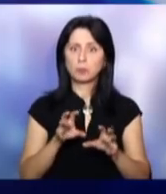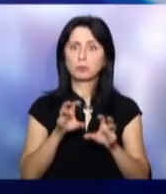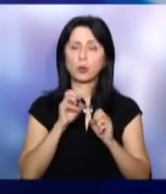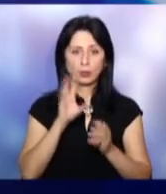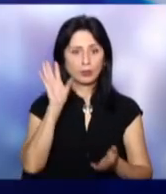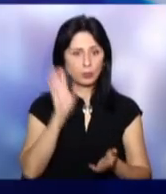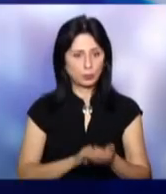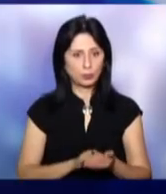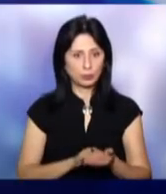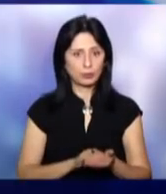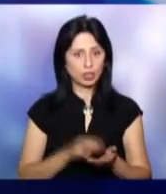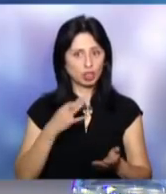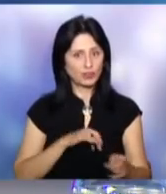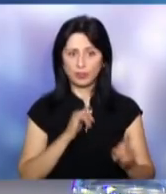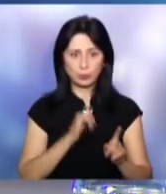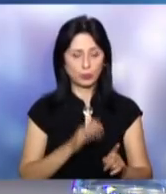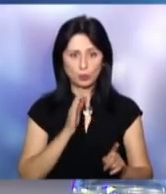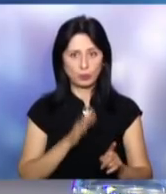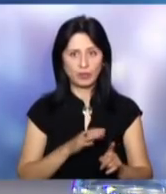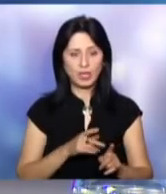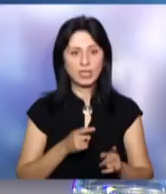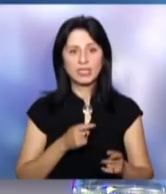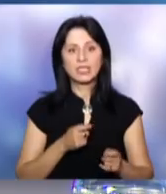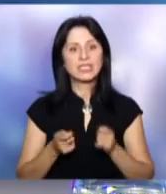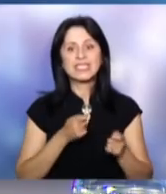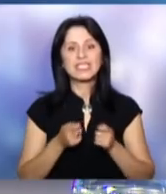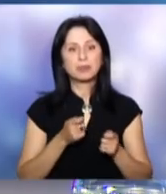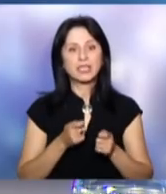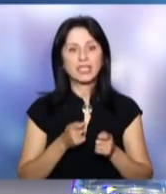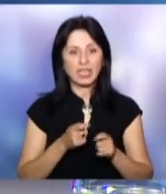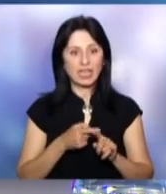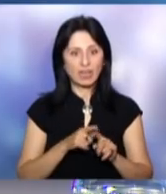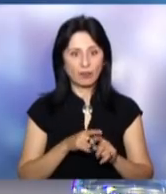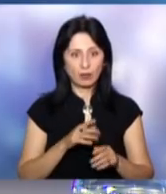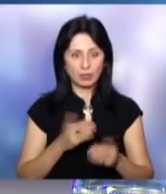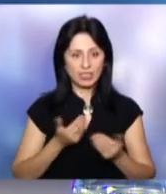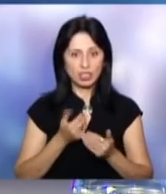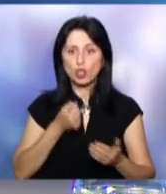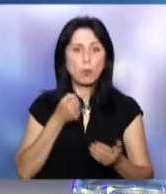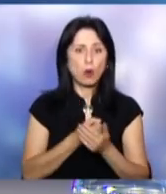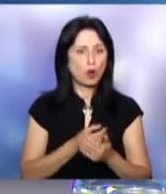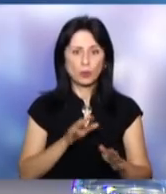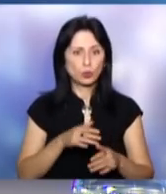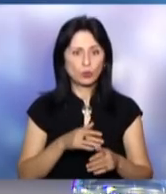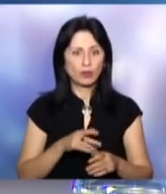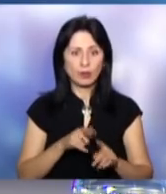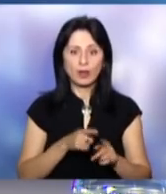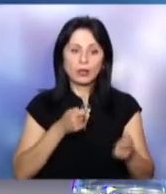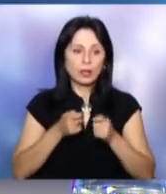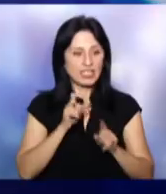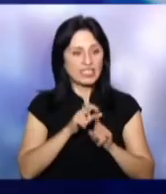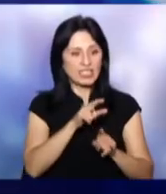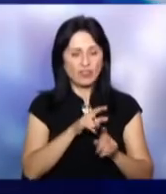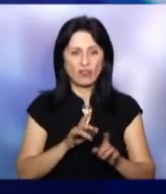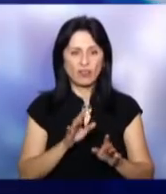ჩვენ შვილებს. ხო, იმიტომ რომ არანაირი სიფრთხილე არ უზრუნველყოფს ჩვენს უკვდავებას და ჩვენს მარცხის გარეშე ყოფას და